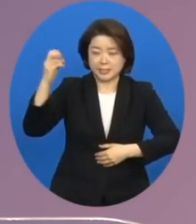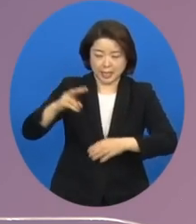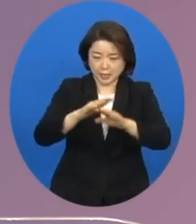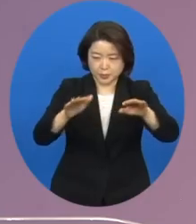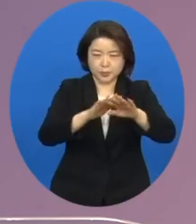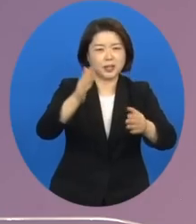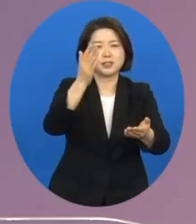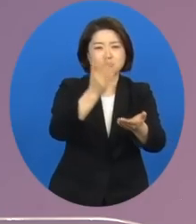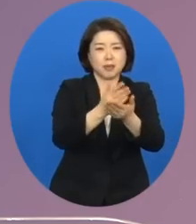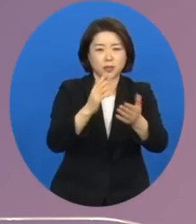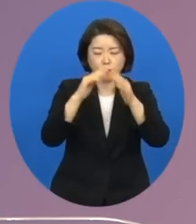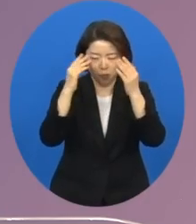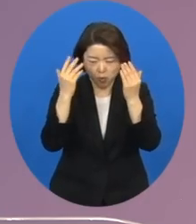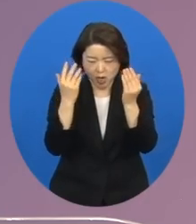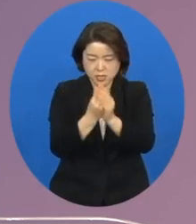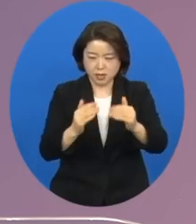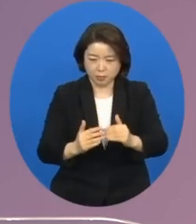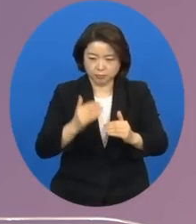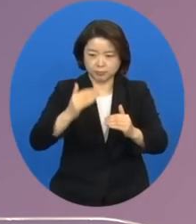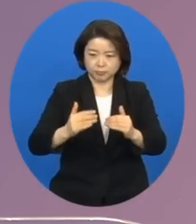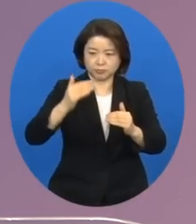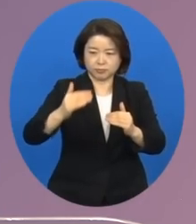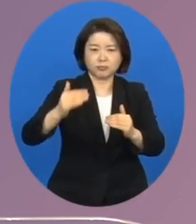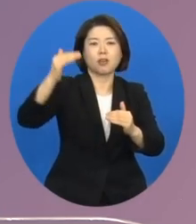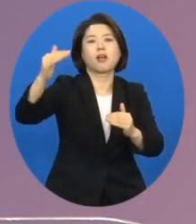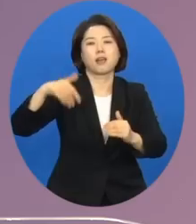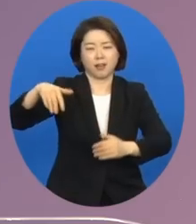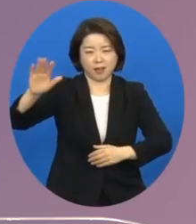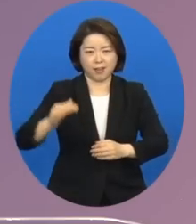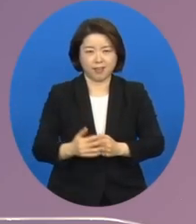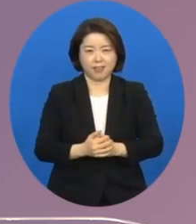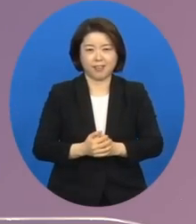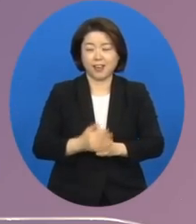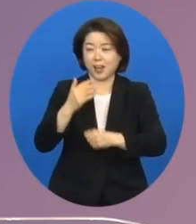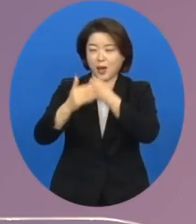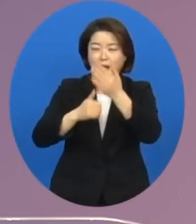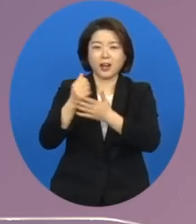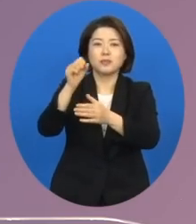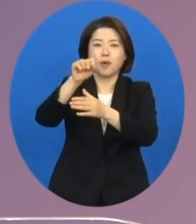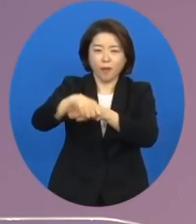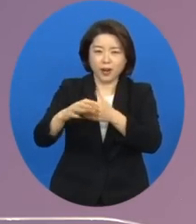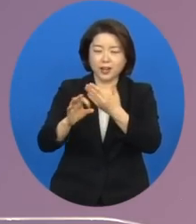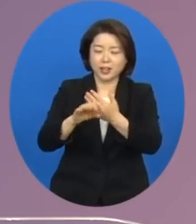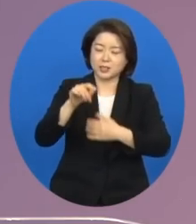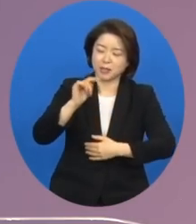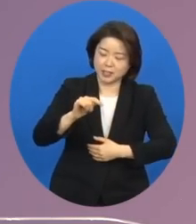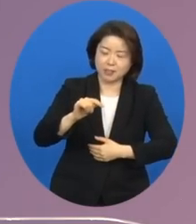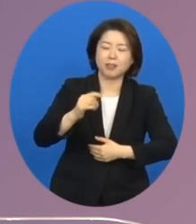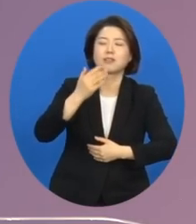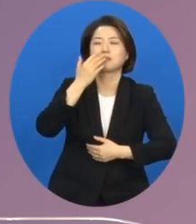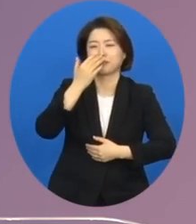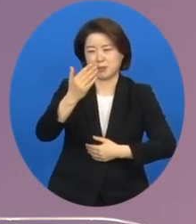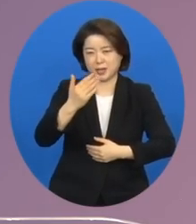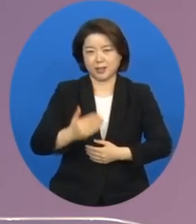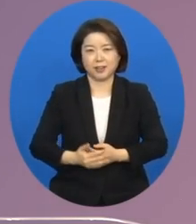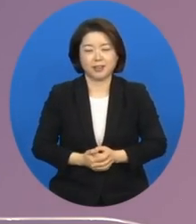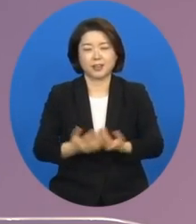말고 완전한대 나아갈지니라 하나님이 허락하시면 우리가 이것을 하리라